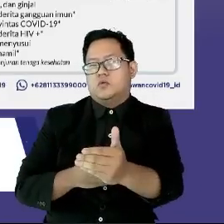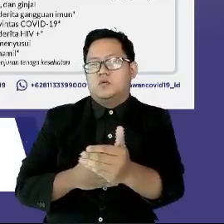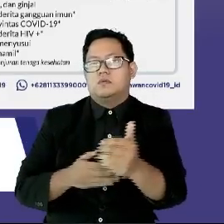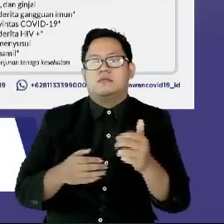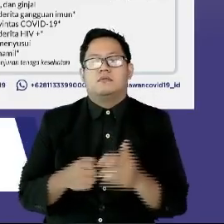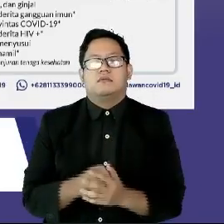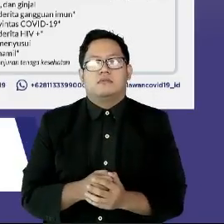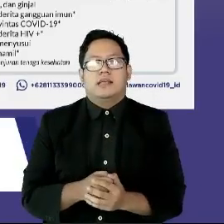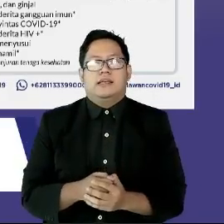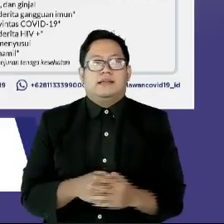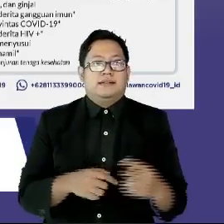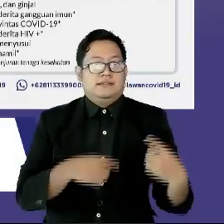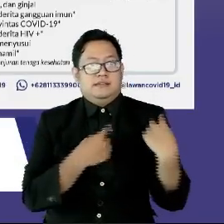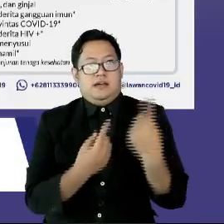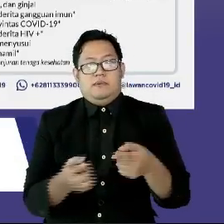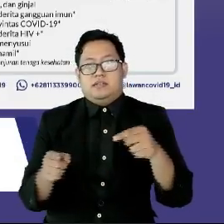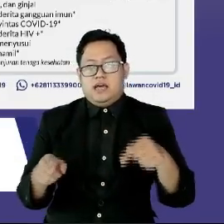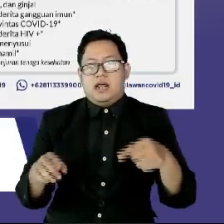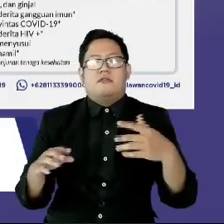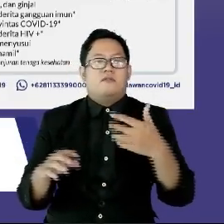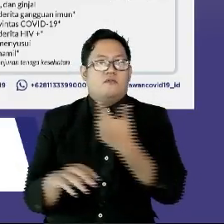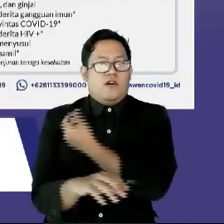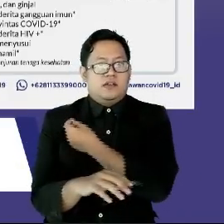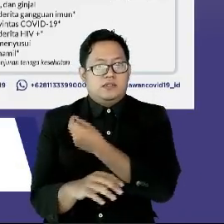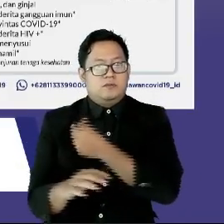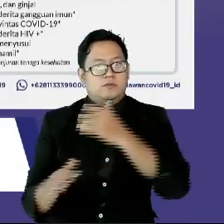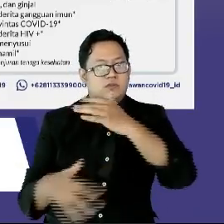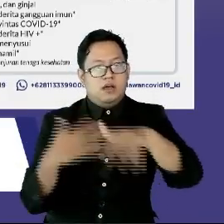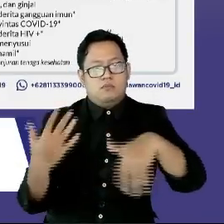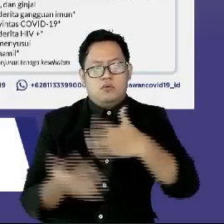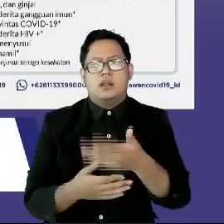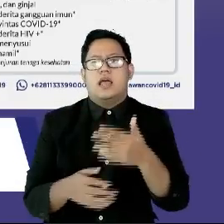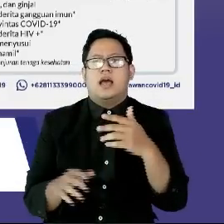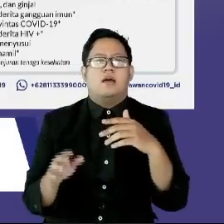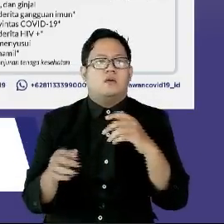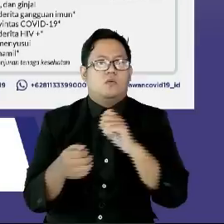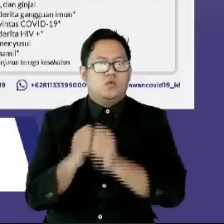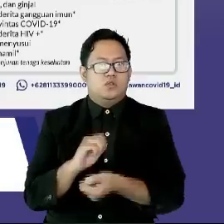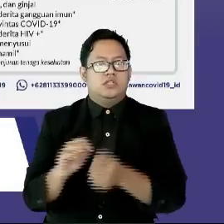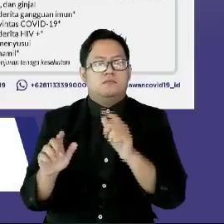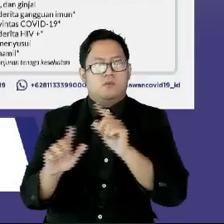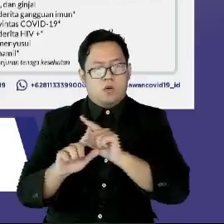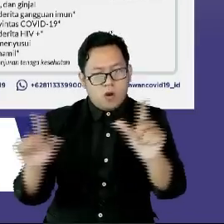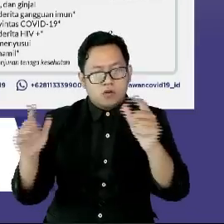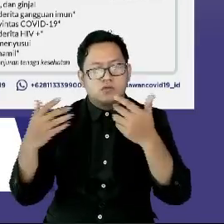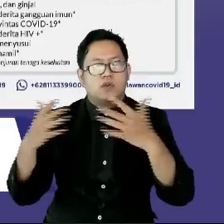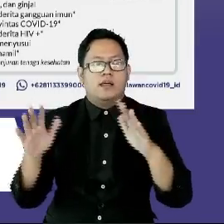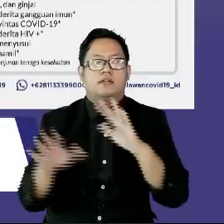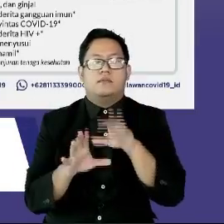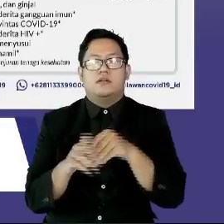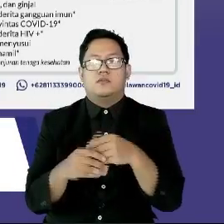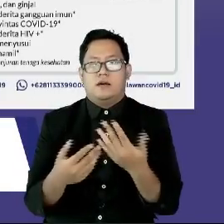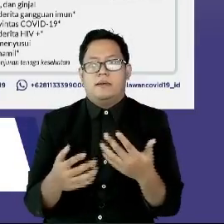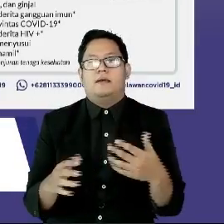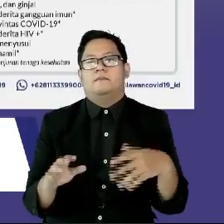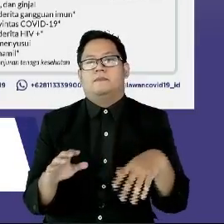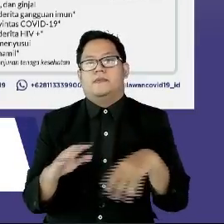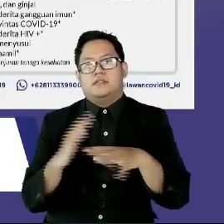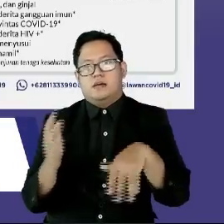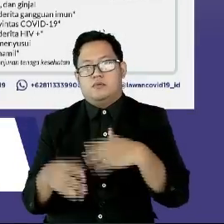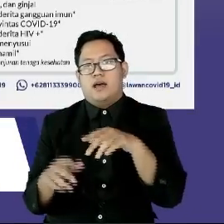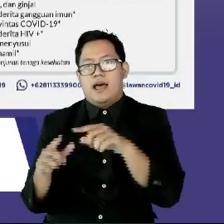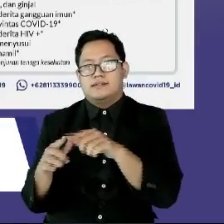ini, beberapa kombinasi jenis vaksin yang sudah lolos uji di populasi, diantaranya pencampuran